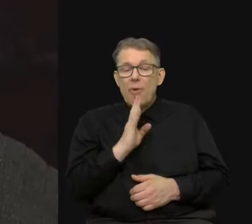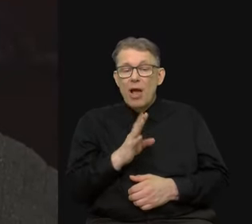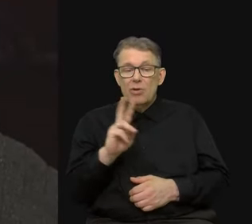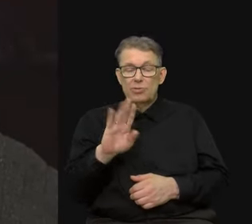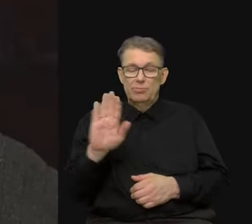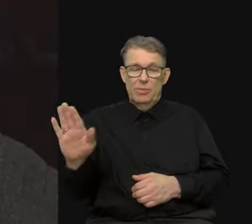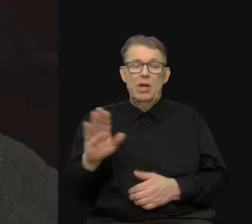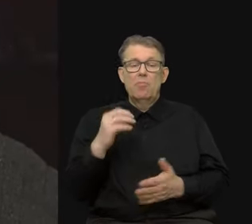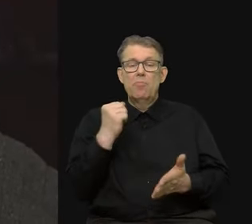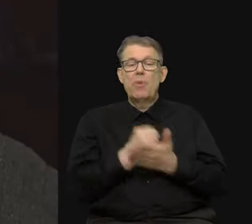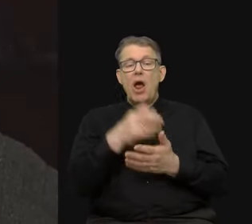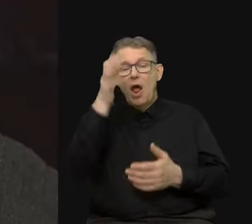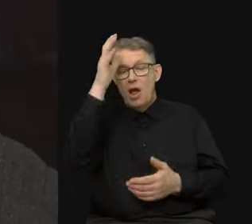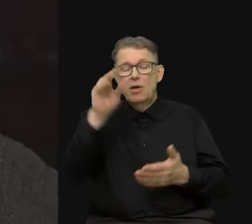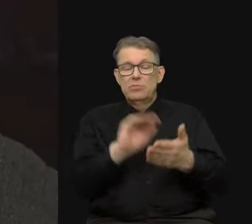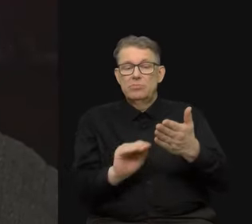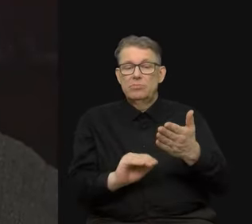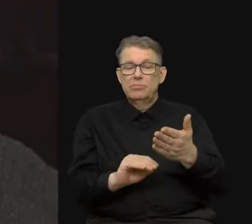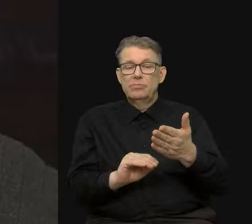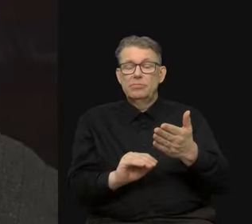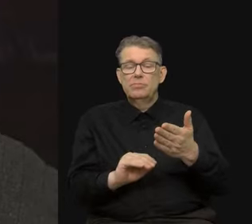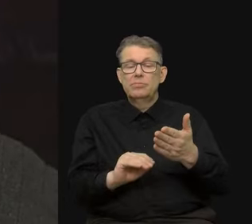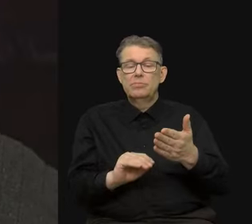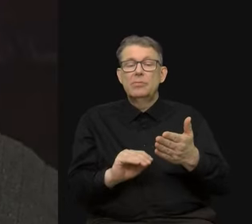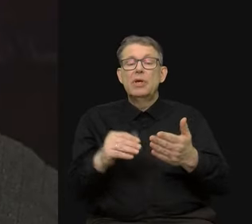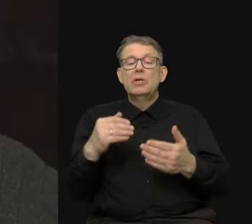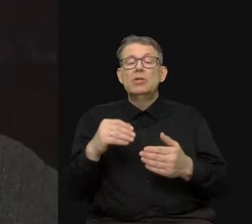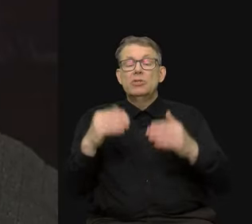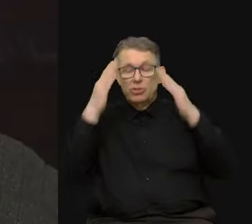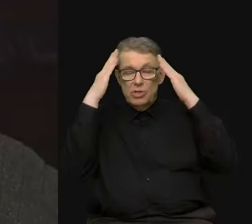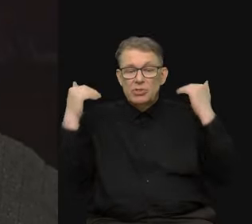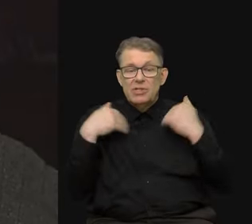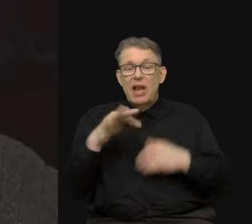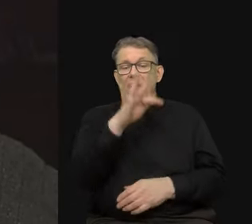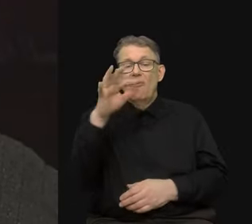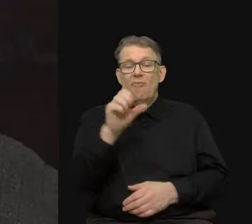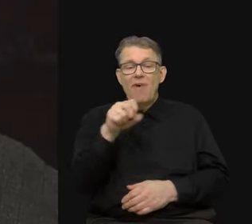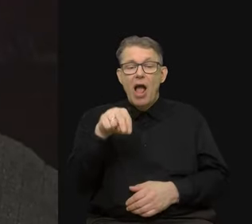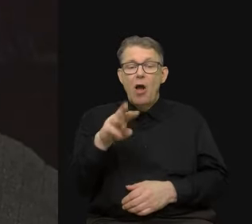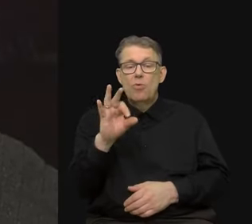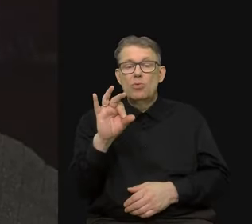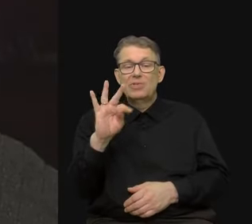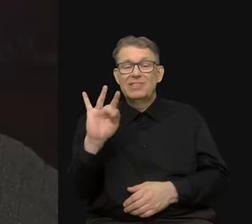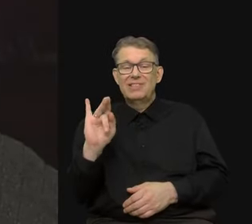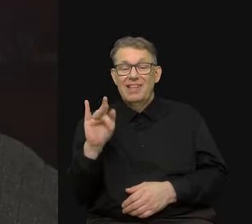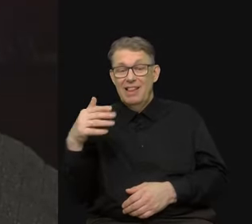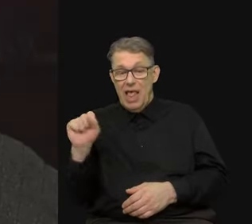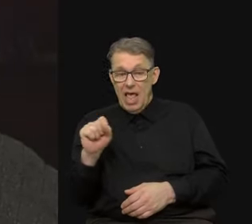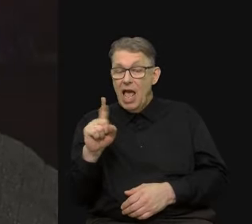siostry Faustyny, ale nie mieli środków na ich publikację w języku angielskim.